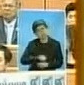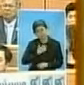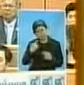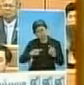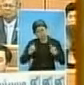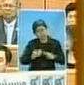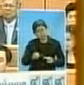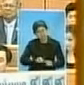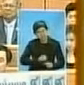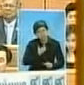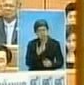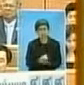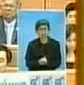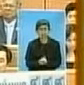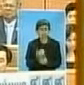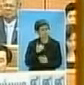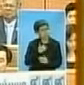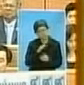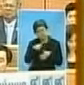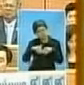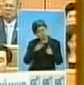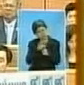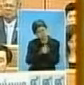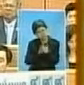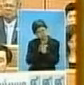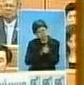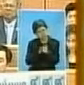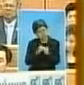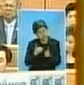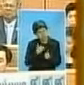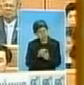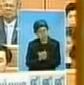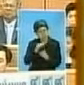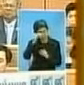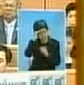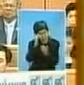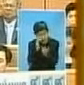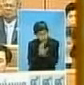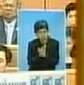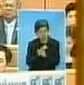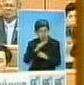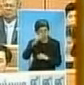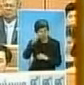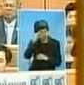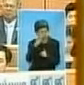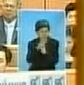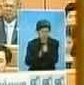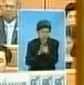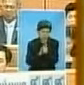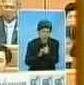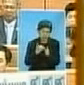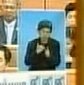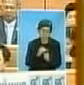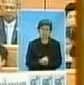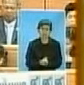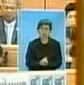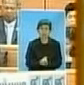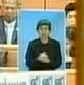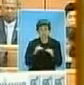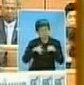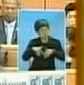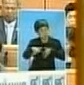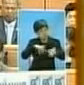ฮะคือมันก็อยู่ถูกว่าถูกหยิบมาใช้โดยฝ่ายไหนแต่ว่าประเดินเผอิญว่าเผด็จการเสียงข้ามา่าในสมัยนั้นเนี่ย